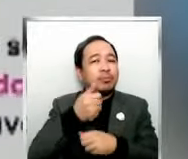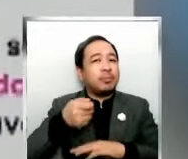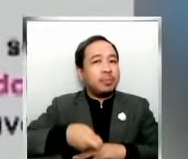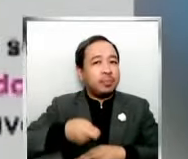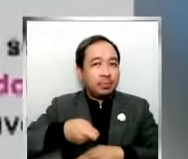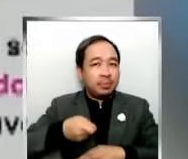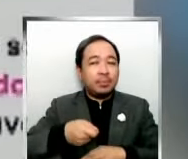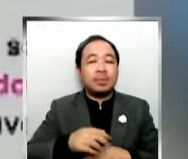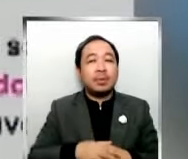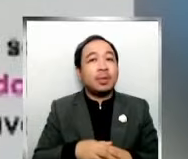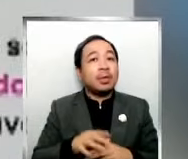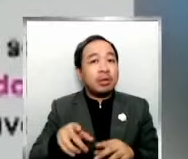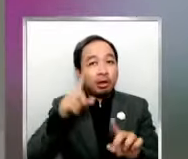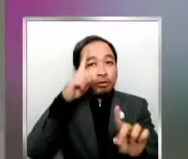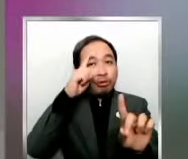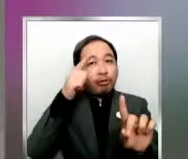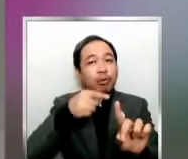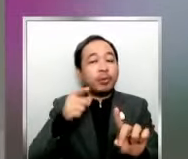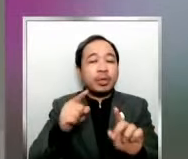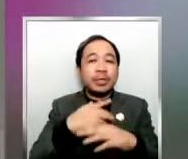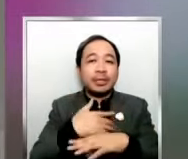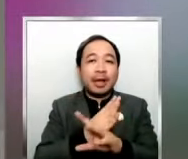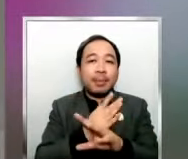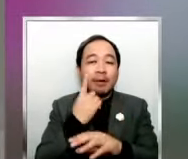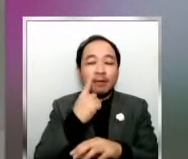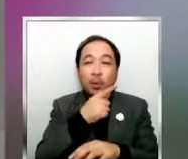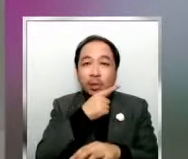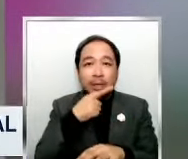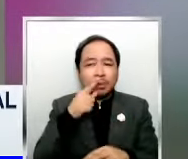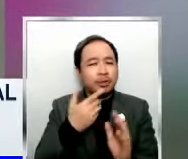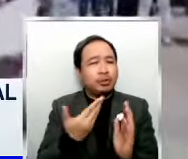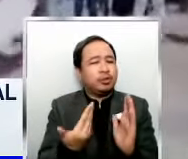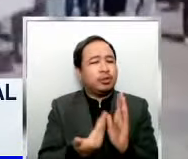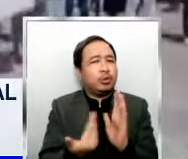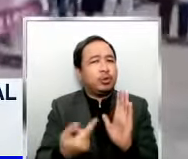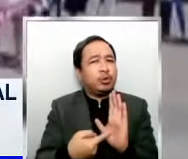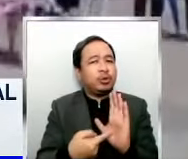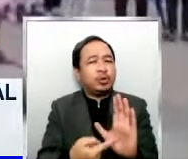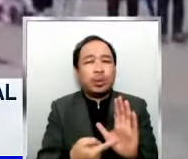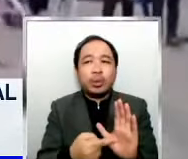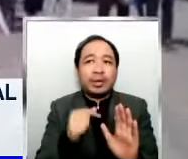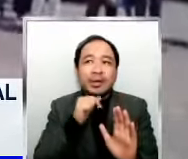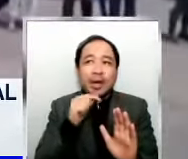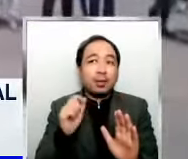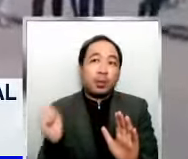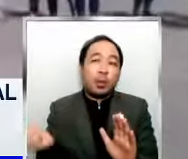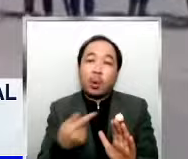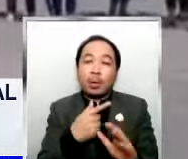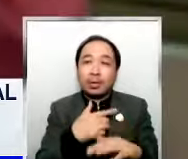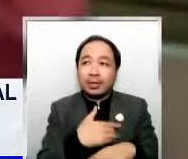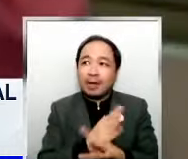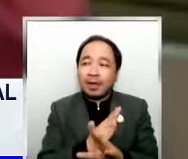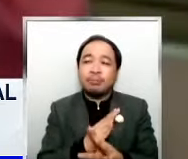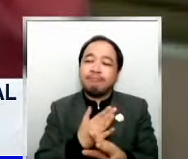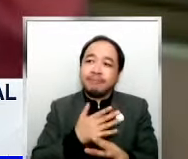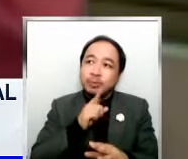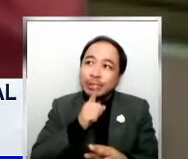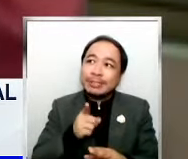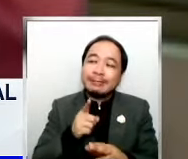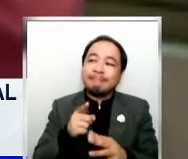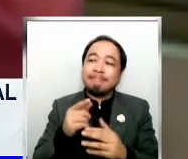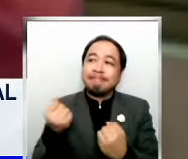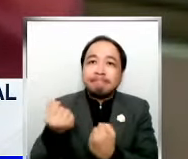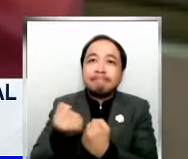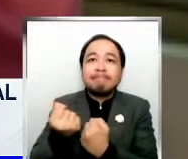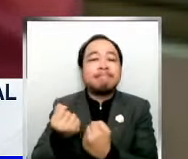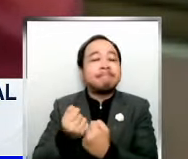Layo ng Davao for Lenny movement na patunayan na hindi lahat ng taga-Davao ay mga diehard Duterte supporters. Lalo rin nakakataba